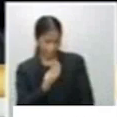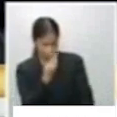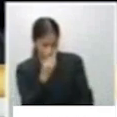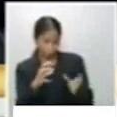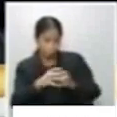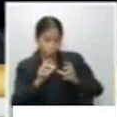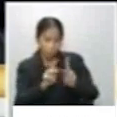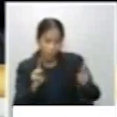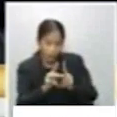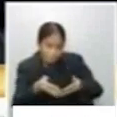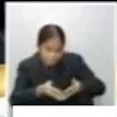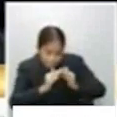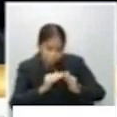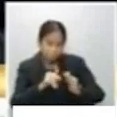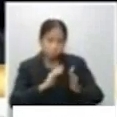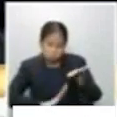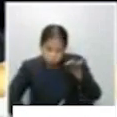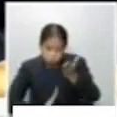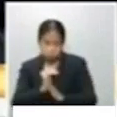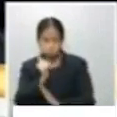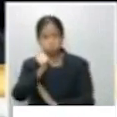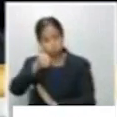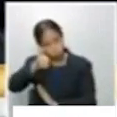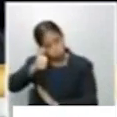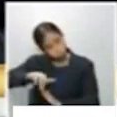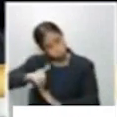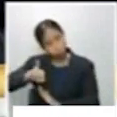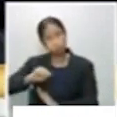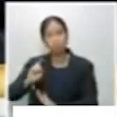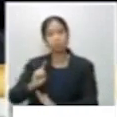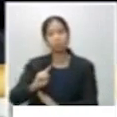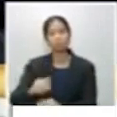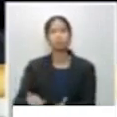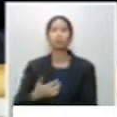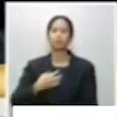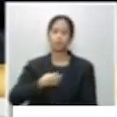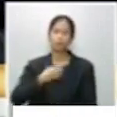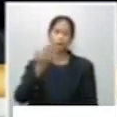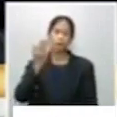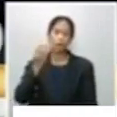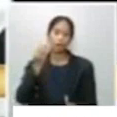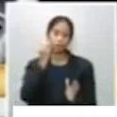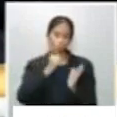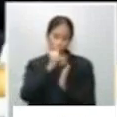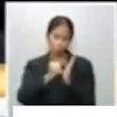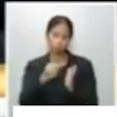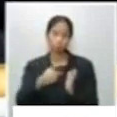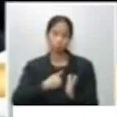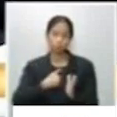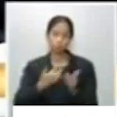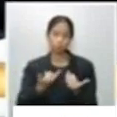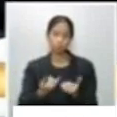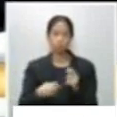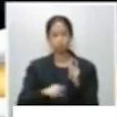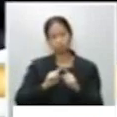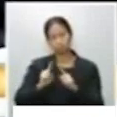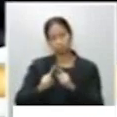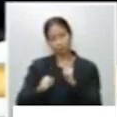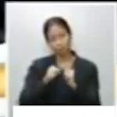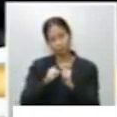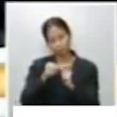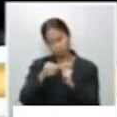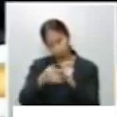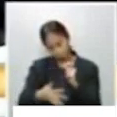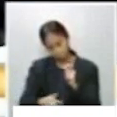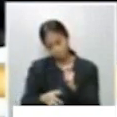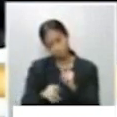ๆว่าจะสำเร็จหรือไม่ทีนี้บ้านผมบางตำบลบางอำเภอแบบพลนาแก้วกุสุมานพลนาแก้วตำบ